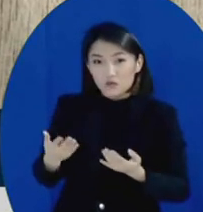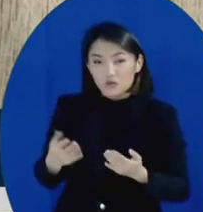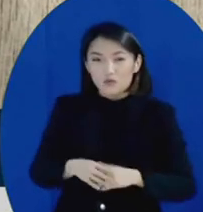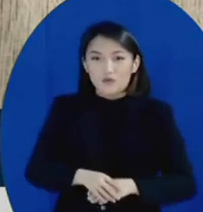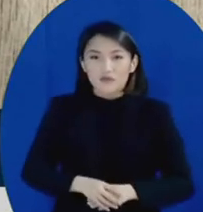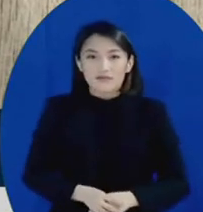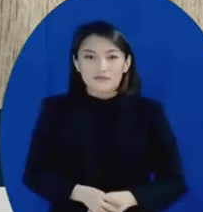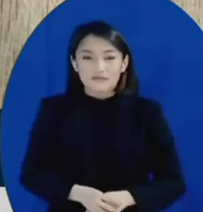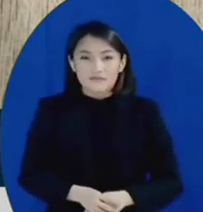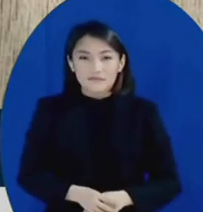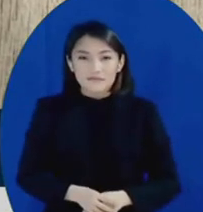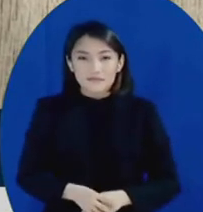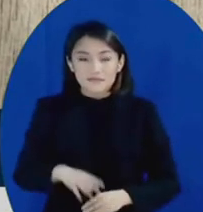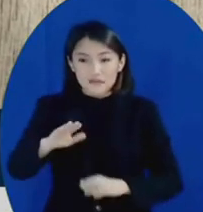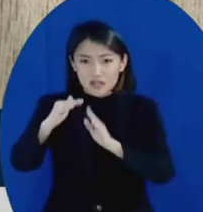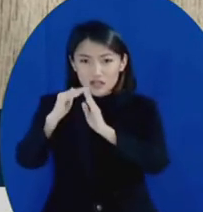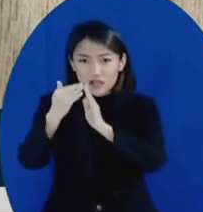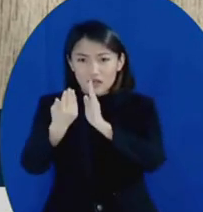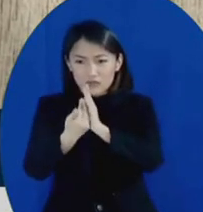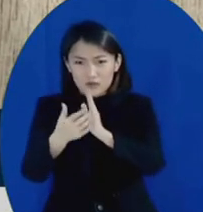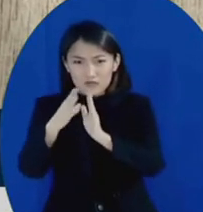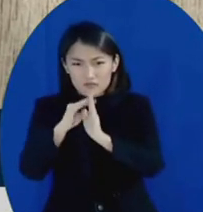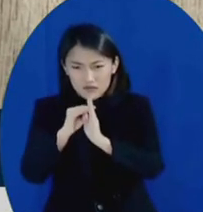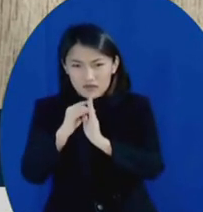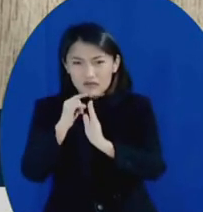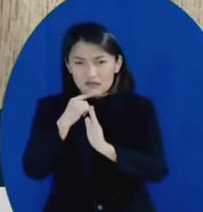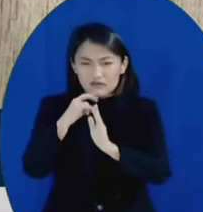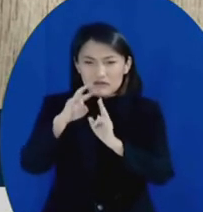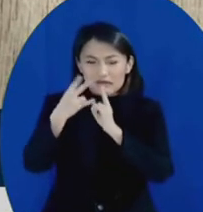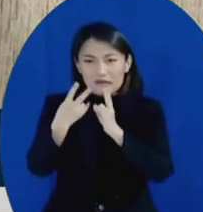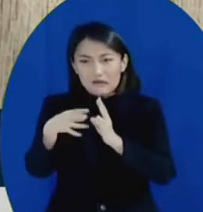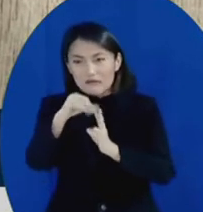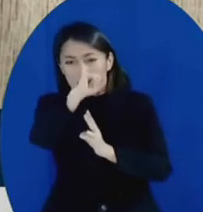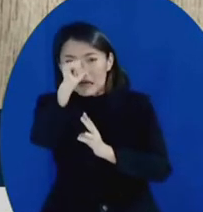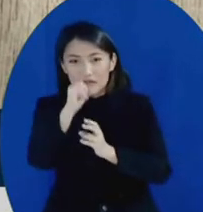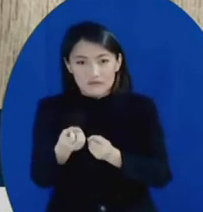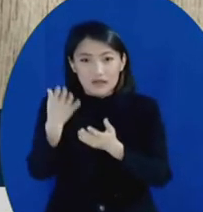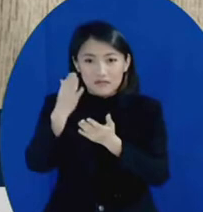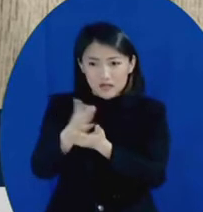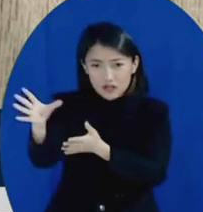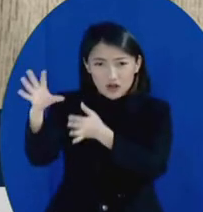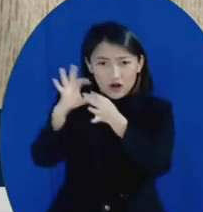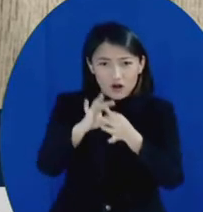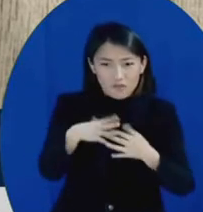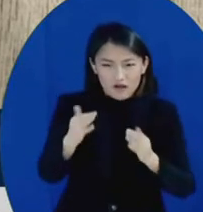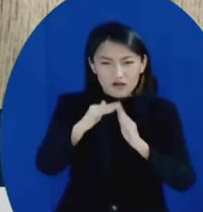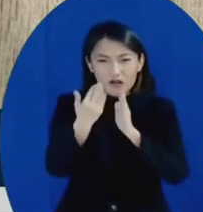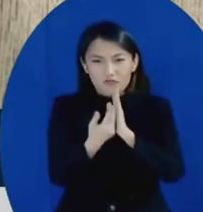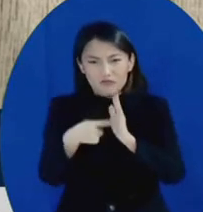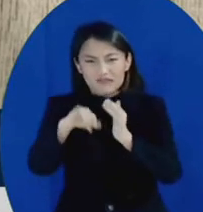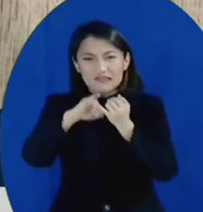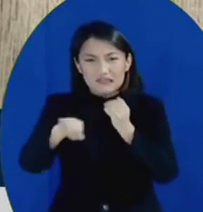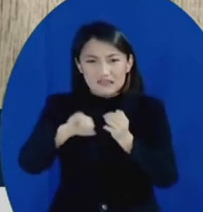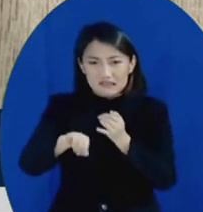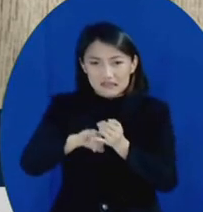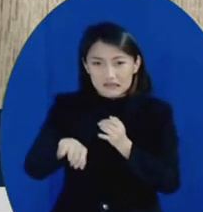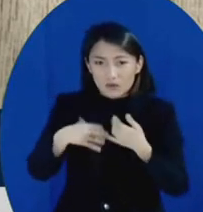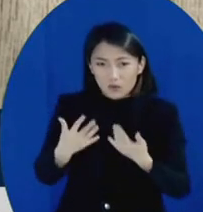гэвэл гэр бүлийн хэмжээний нийгмийн асуудал болж явсан. Энээс болж одоо нэлээд одоо гэр бүл салалт ялангуяа